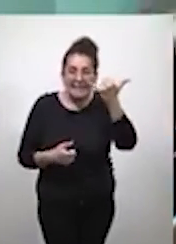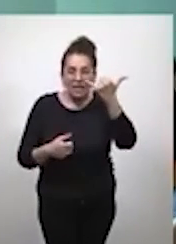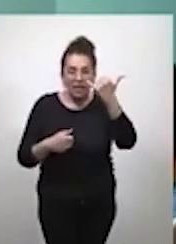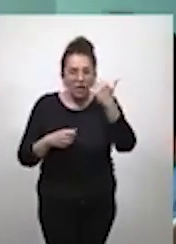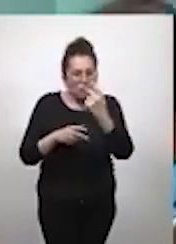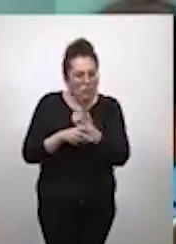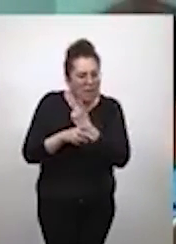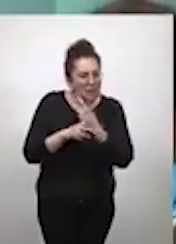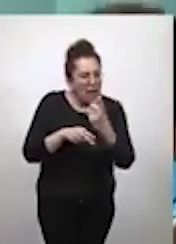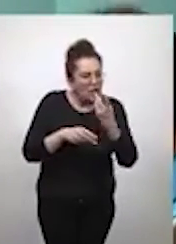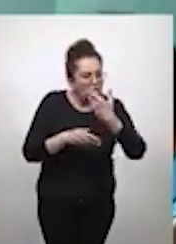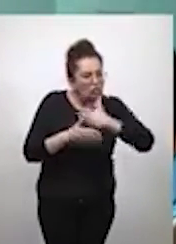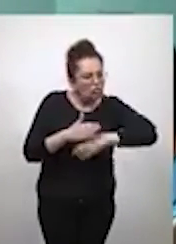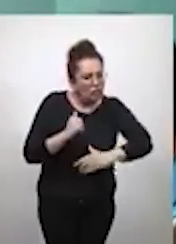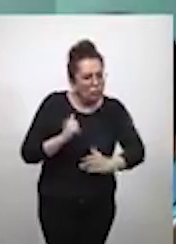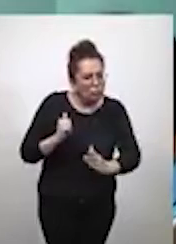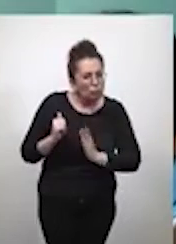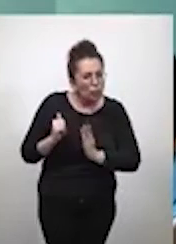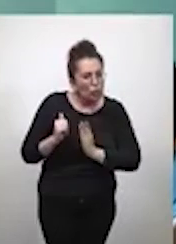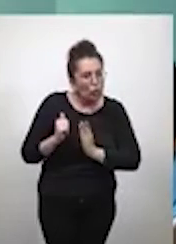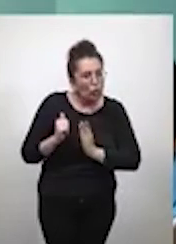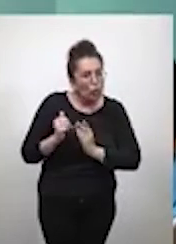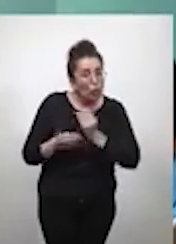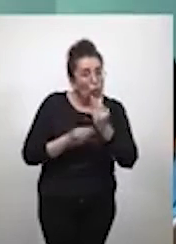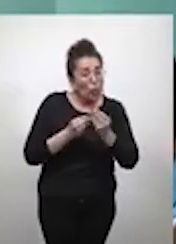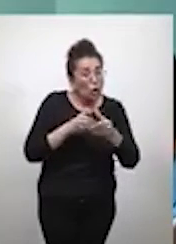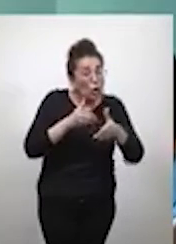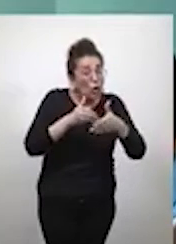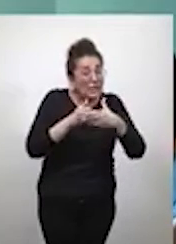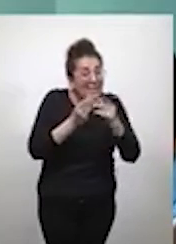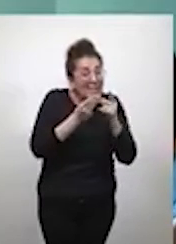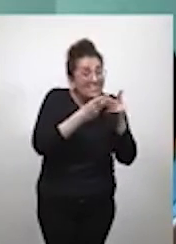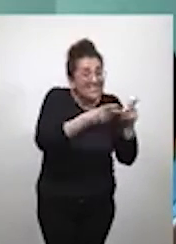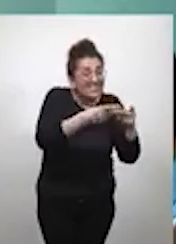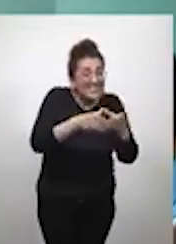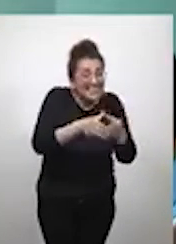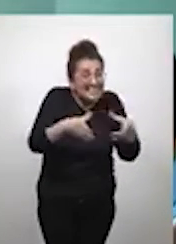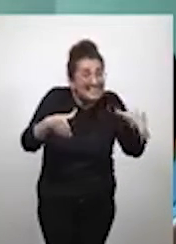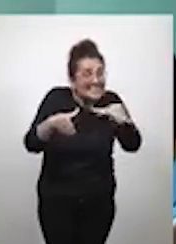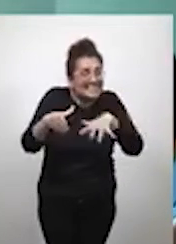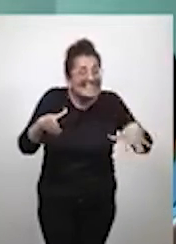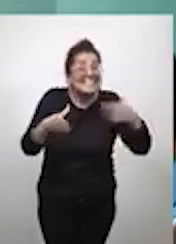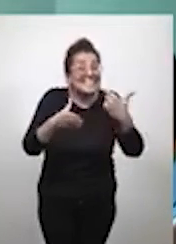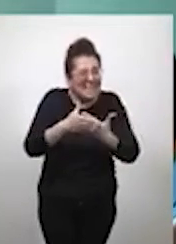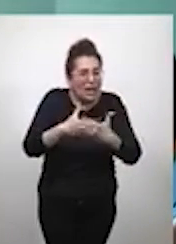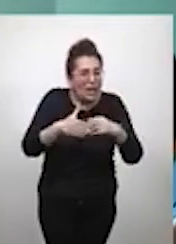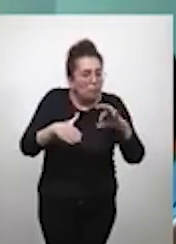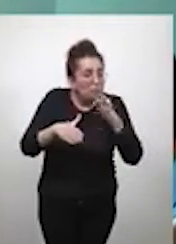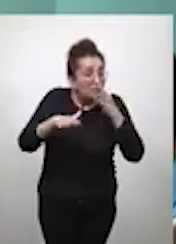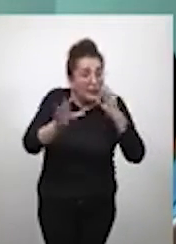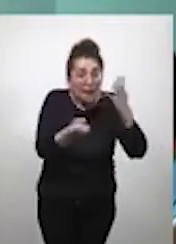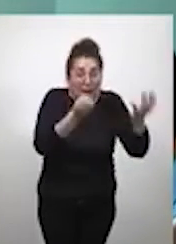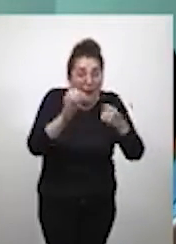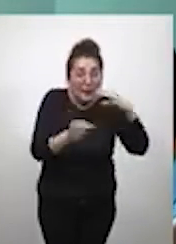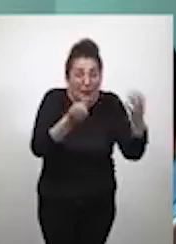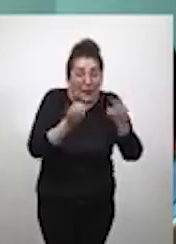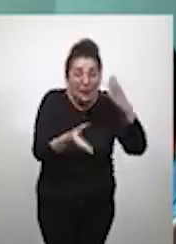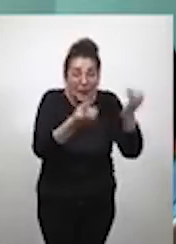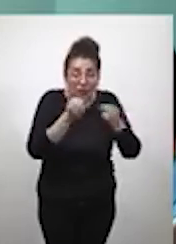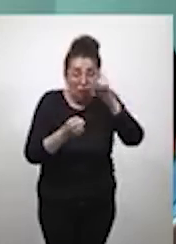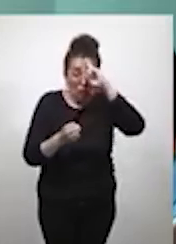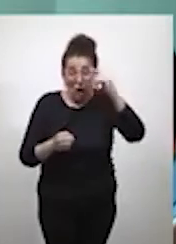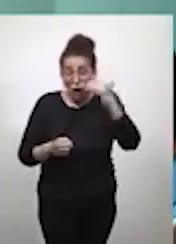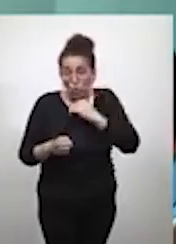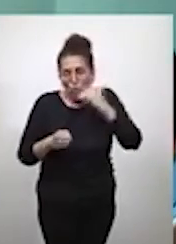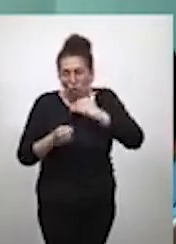l'ensemble du territoire, y compris sur la ville de Bordeaux, puissent profiter largement, puisque, comme vous l'avez très bien dit, il y a urgence et